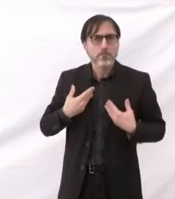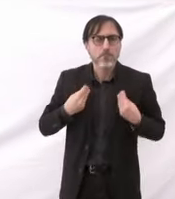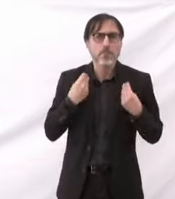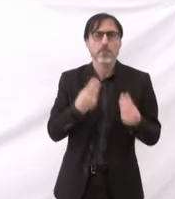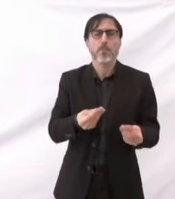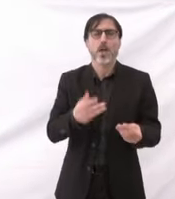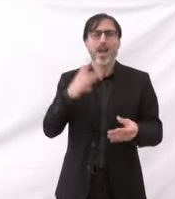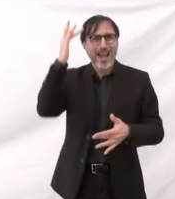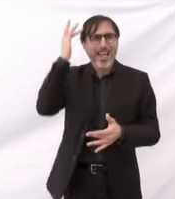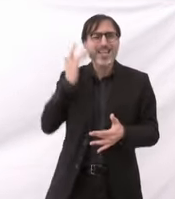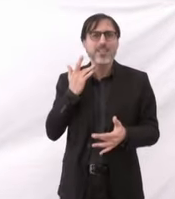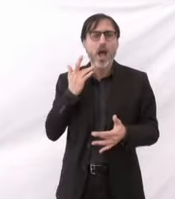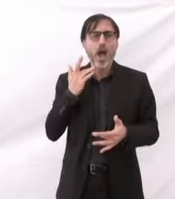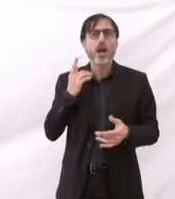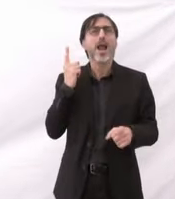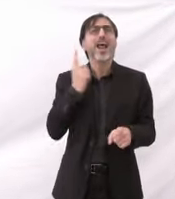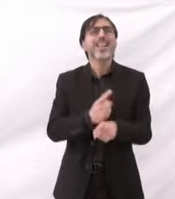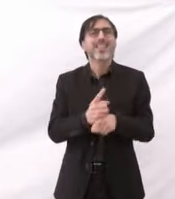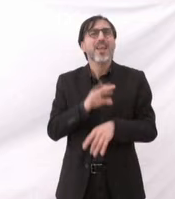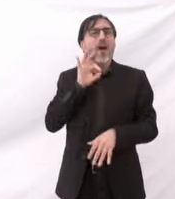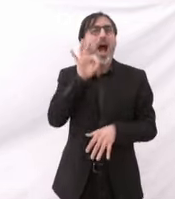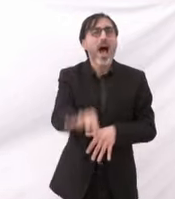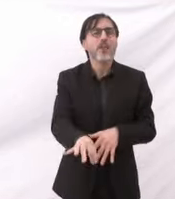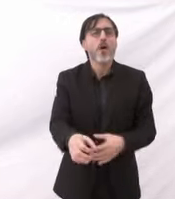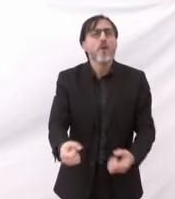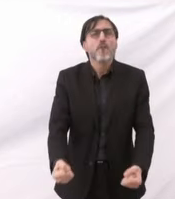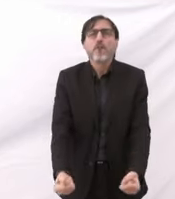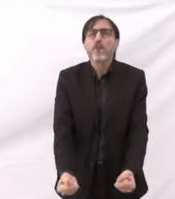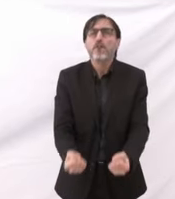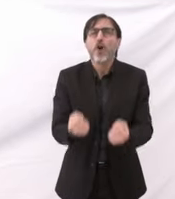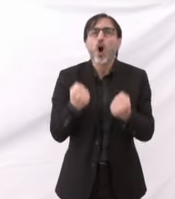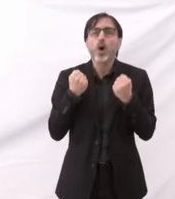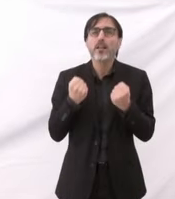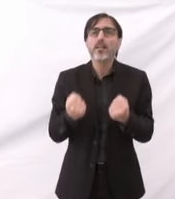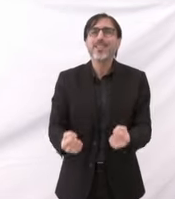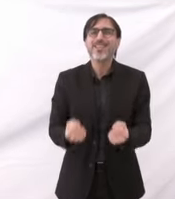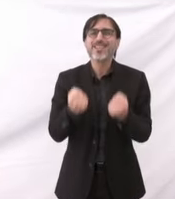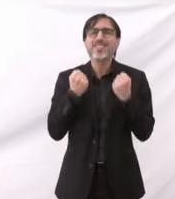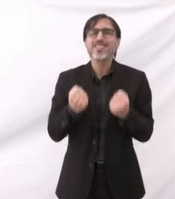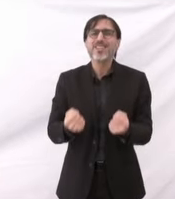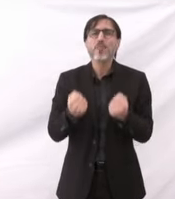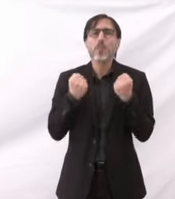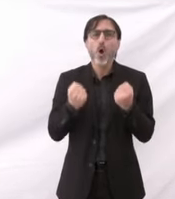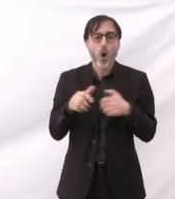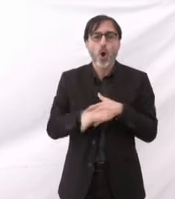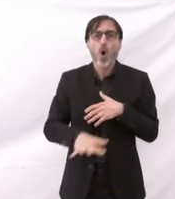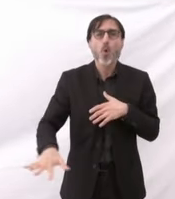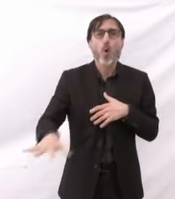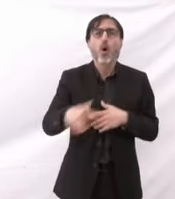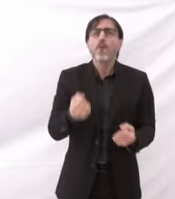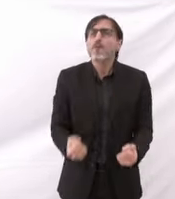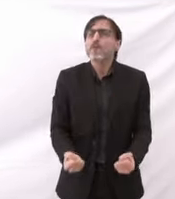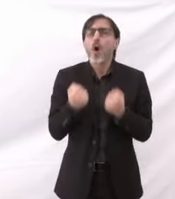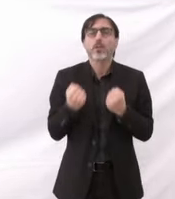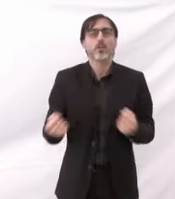rischiare, giunga un fortissimo da questo luogo